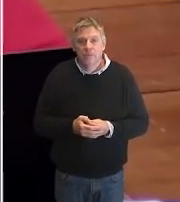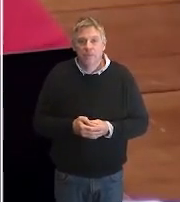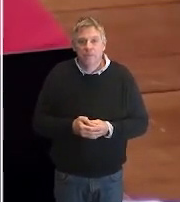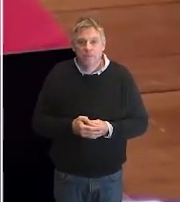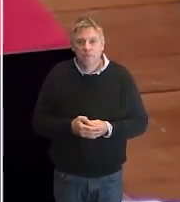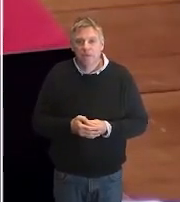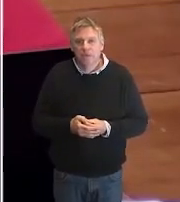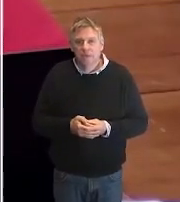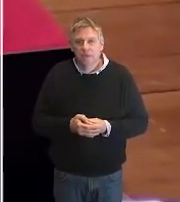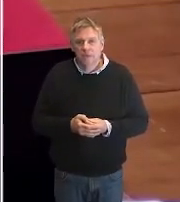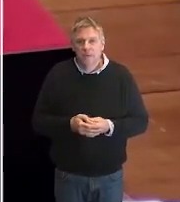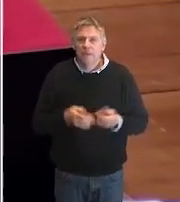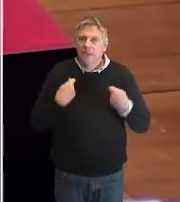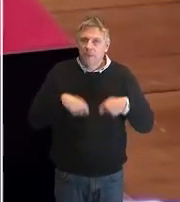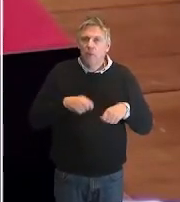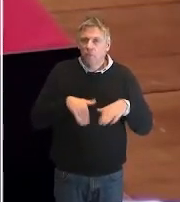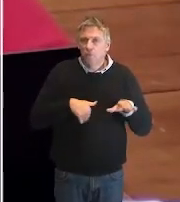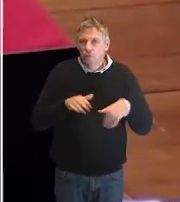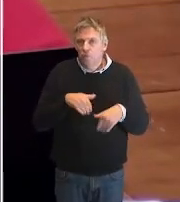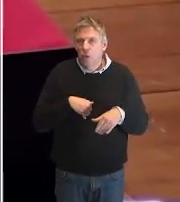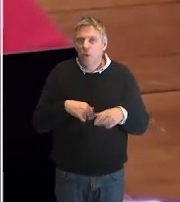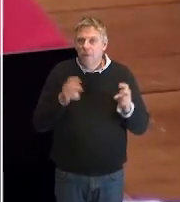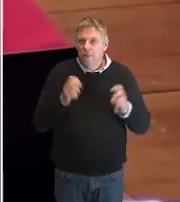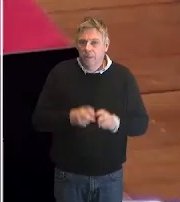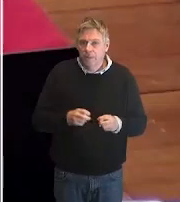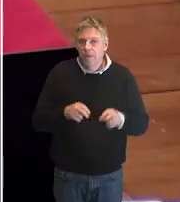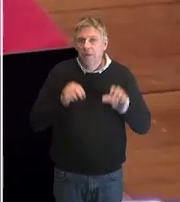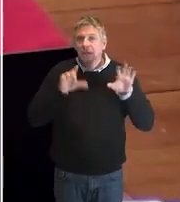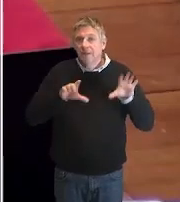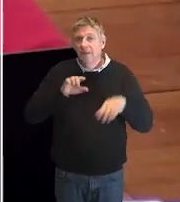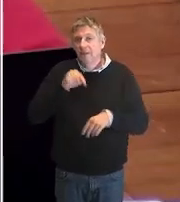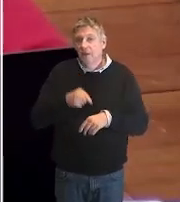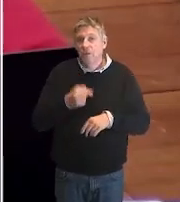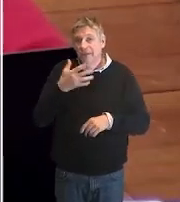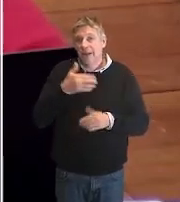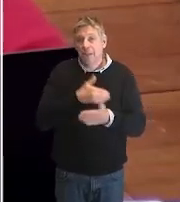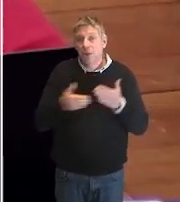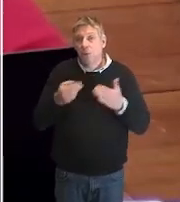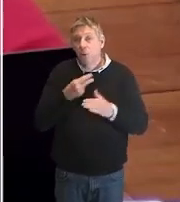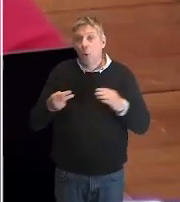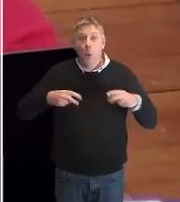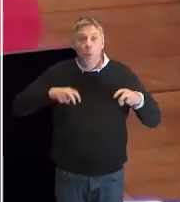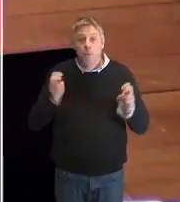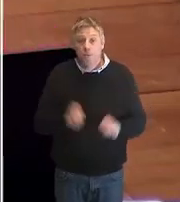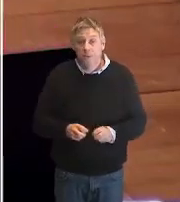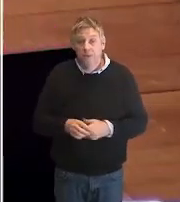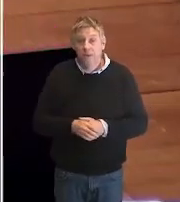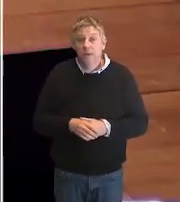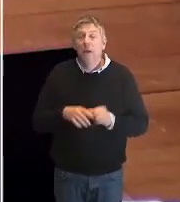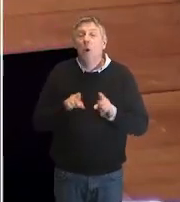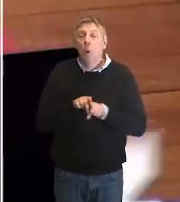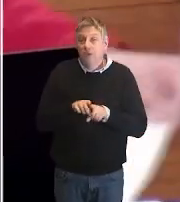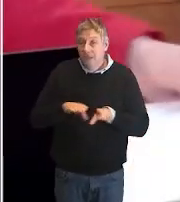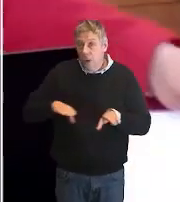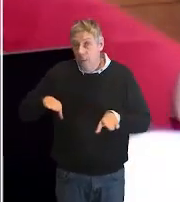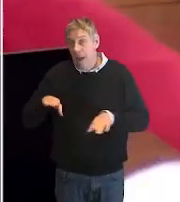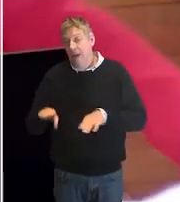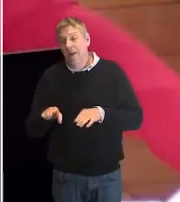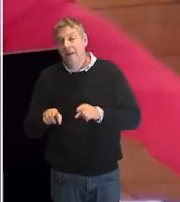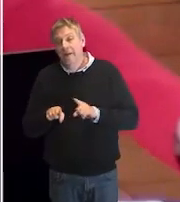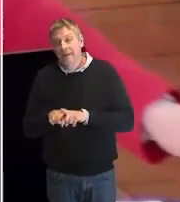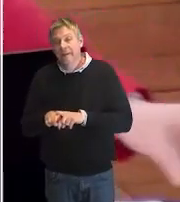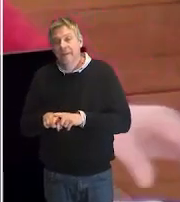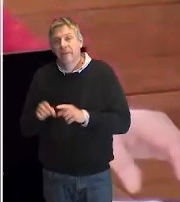des dépenses de fonctionnement, que nous avons chiffré à 7,5 millions d'euros. Et également, on peut arriver à